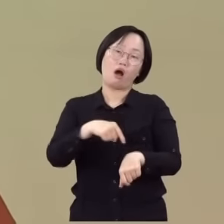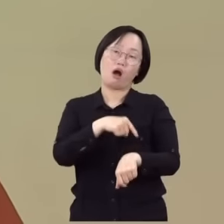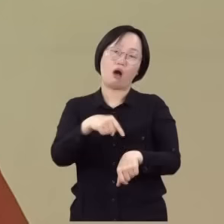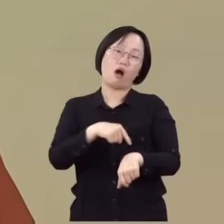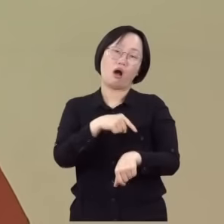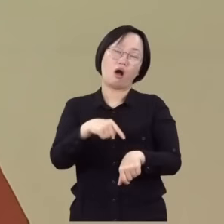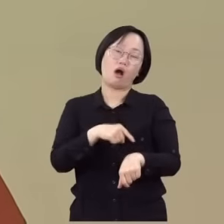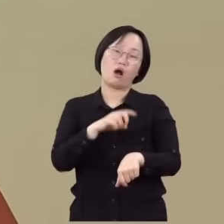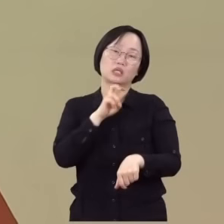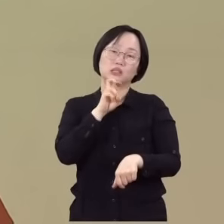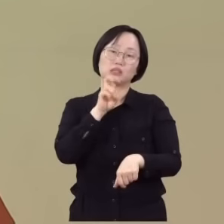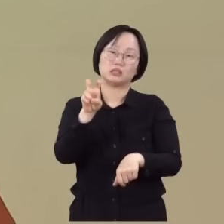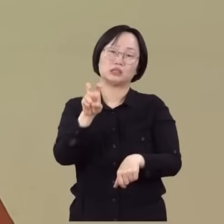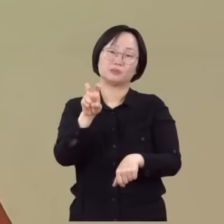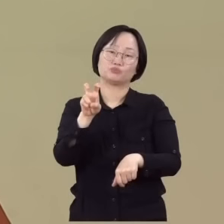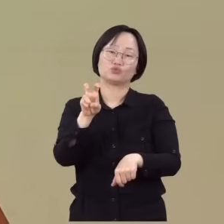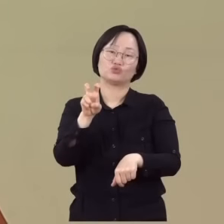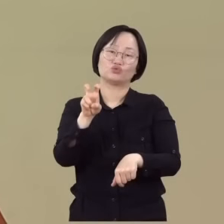분